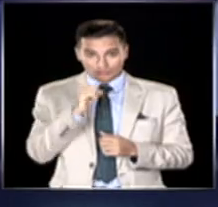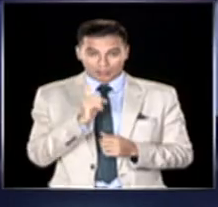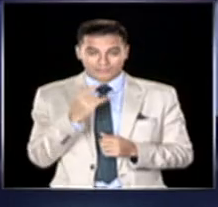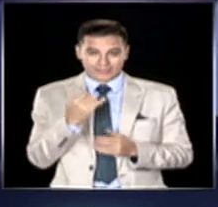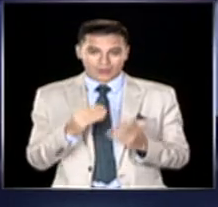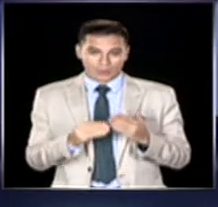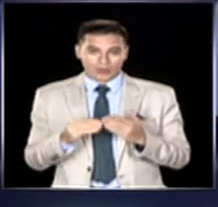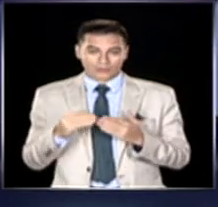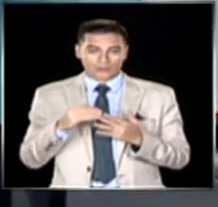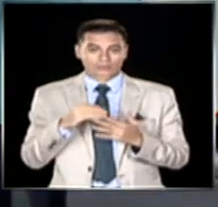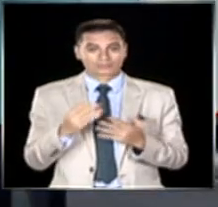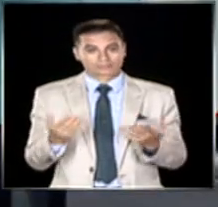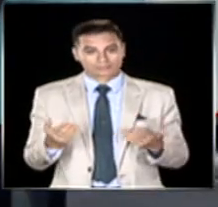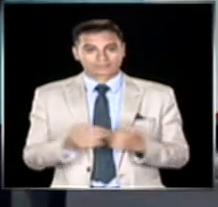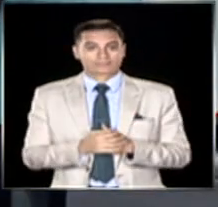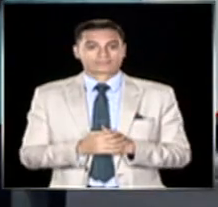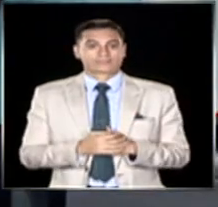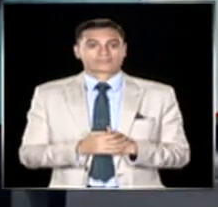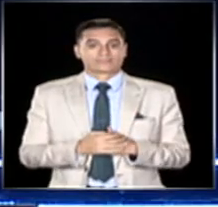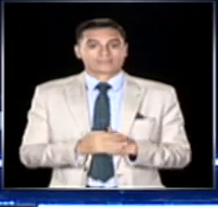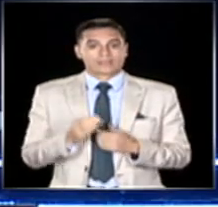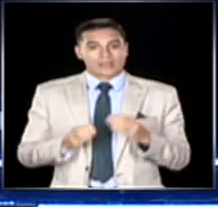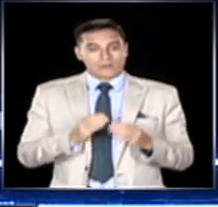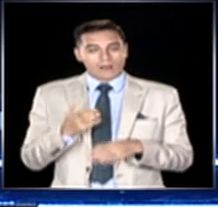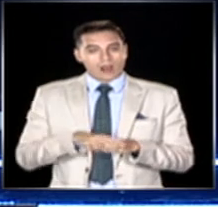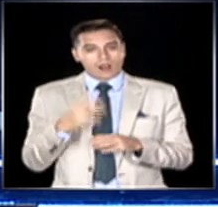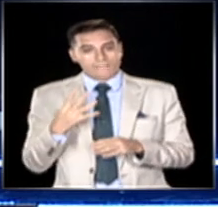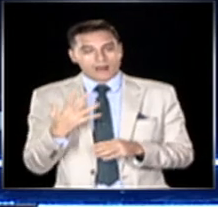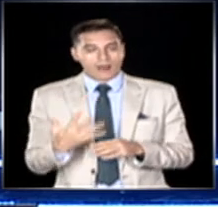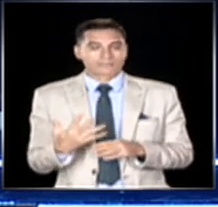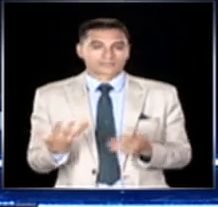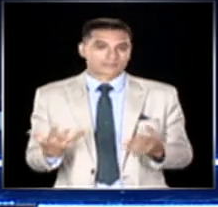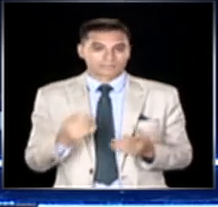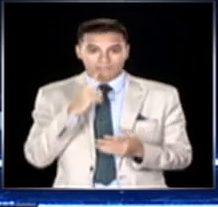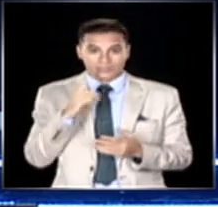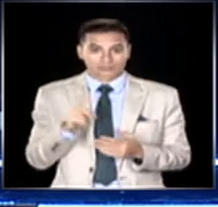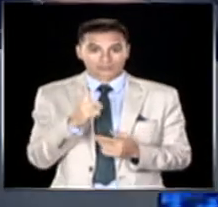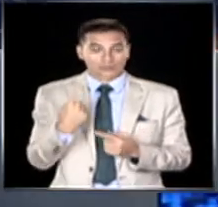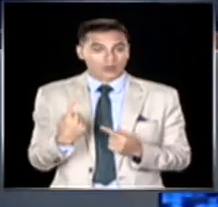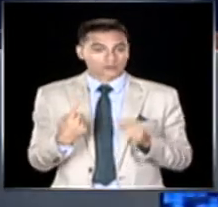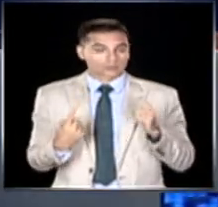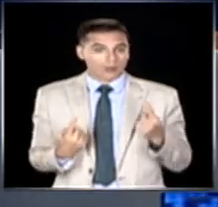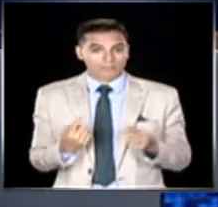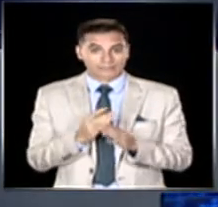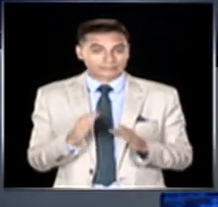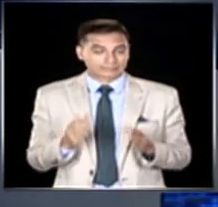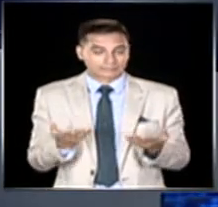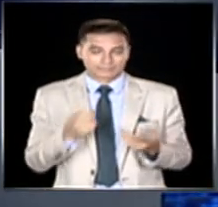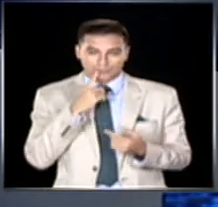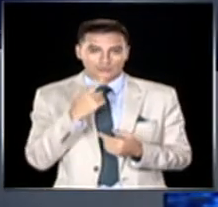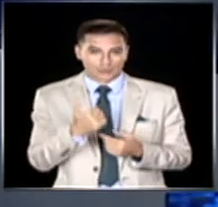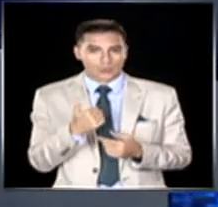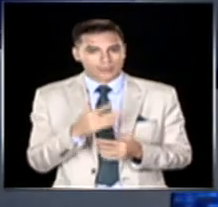يتجاب فيها 3 4 بالظبط كده يجاوب على 4 على 5 بس مش سؤال وسؤال ولكن كويس ان انتوا